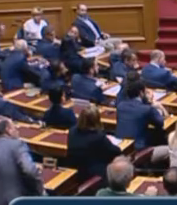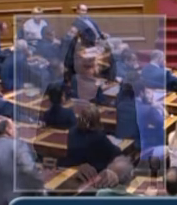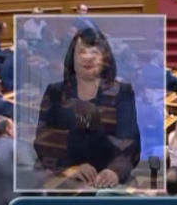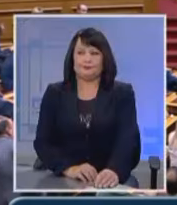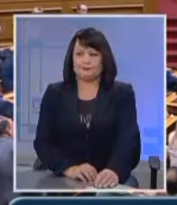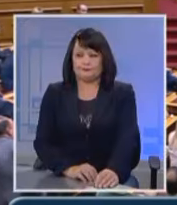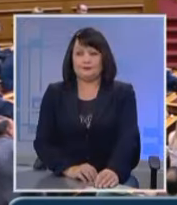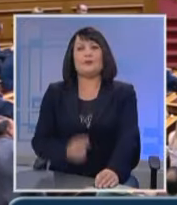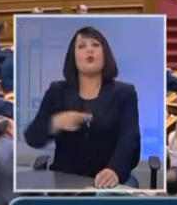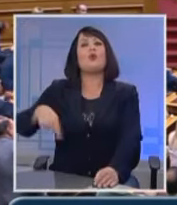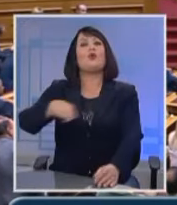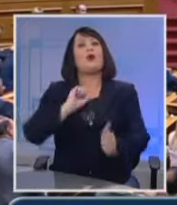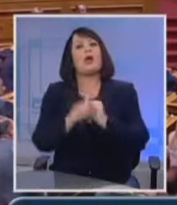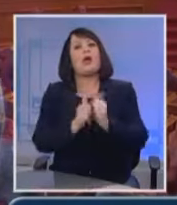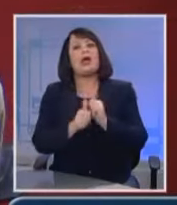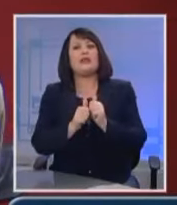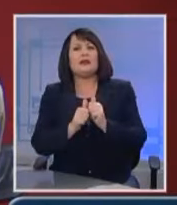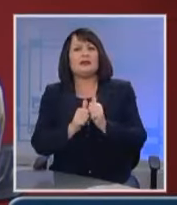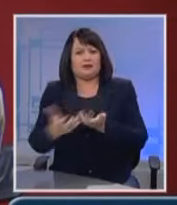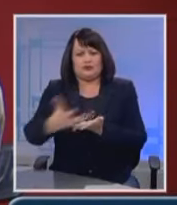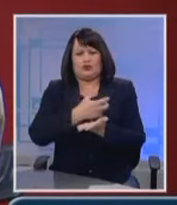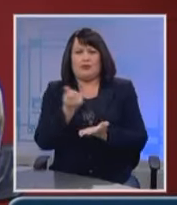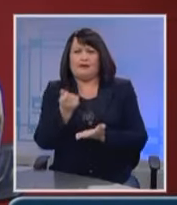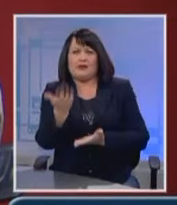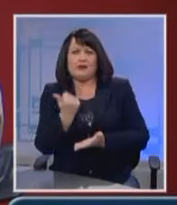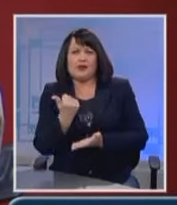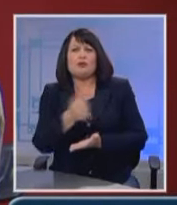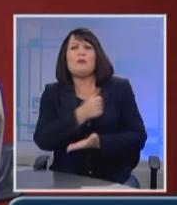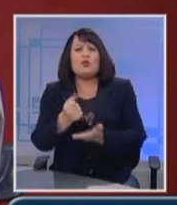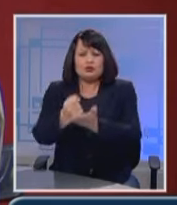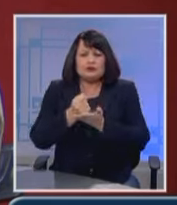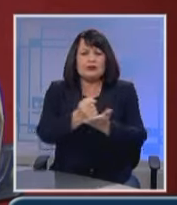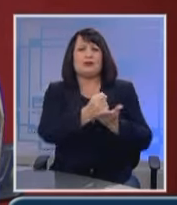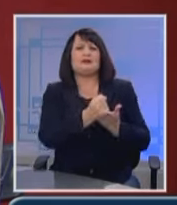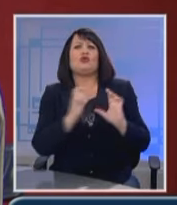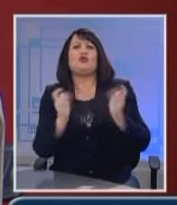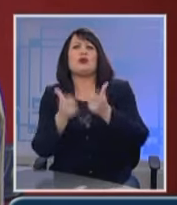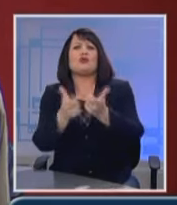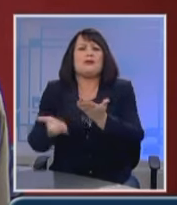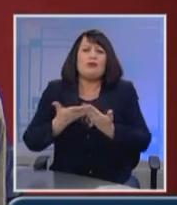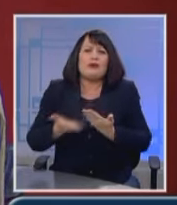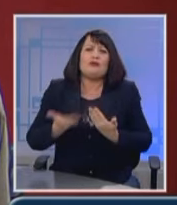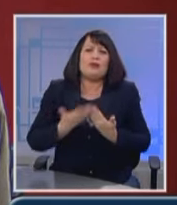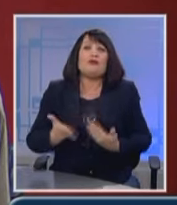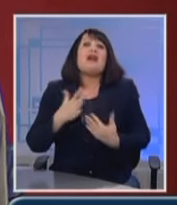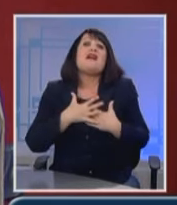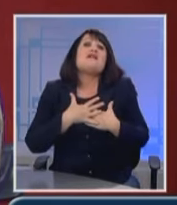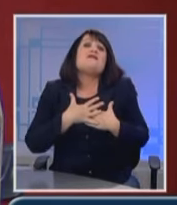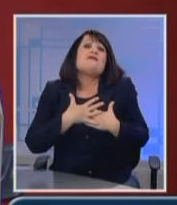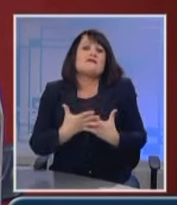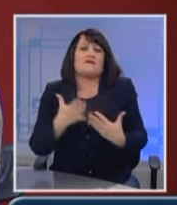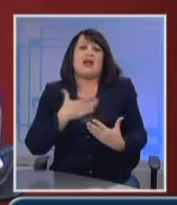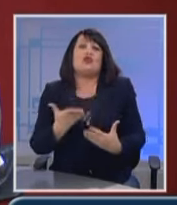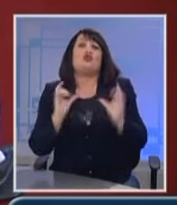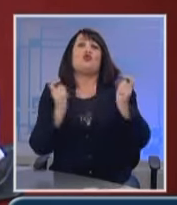Οι αθλητές αυτοί δεν έχουν κανένα εισόδημα παρά μόνο τη στήριξη από τις οικογένειές τους. Και ευχαριστώ θερμά από όλους